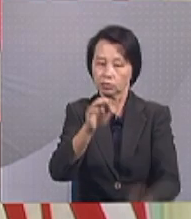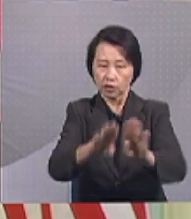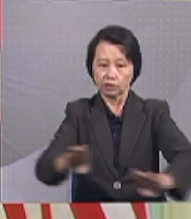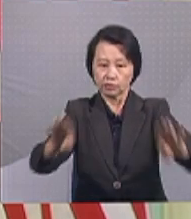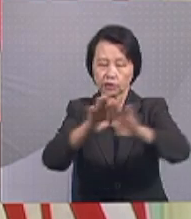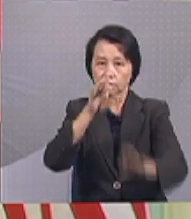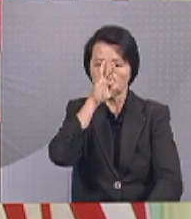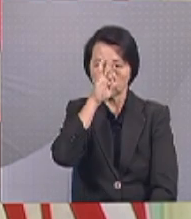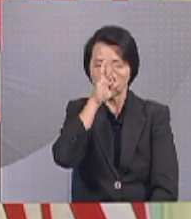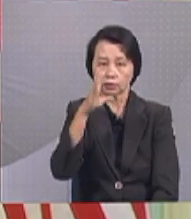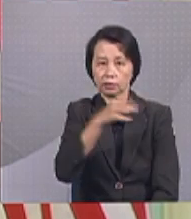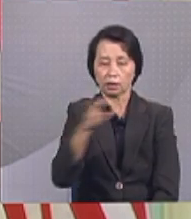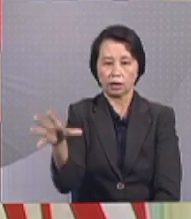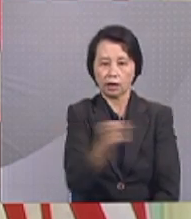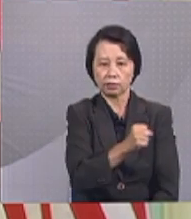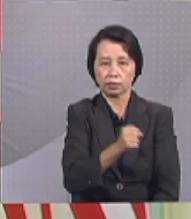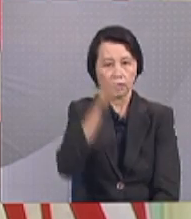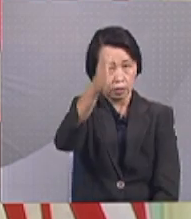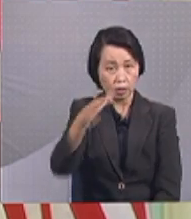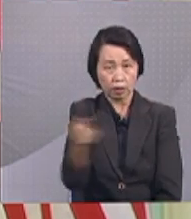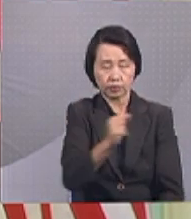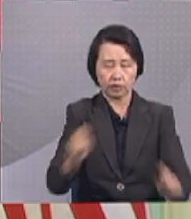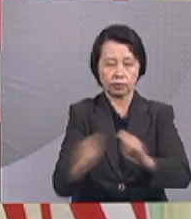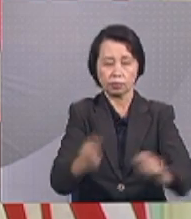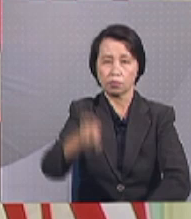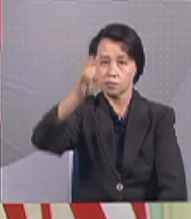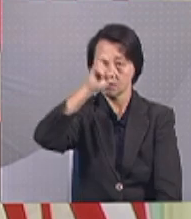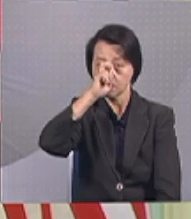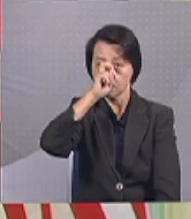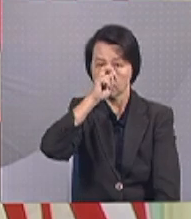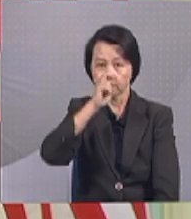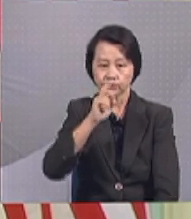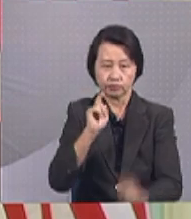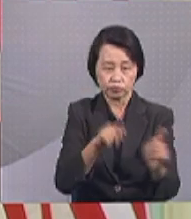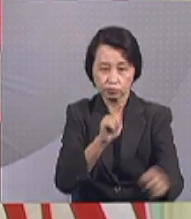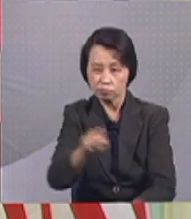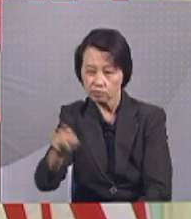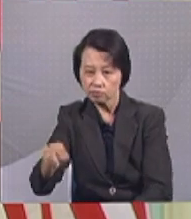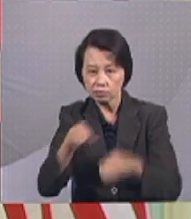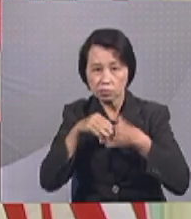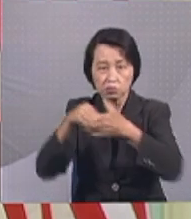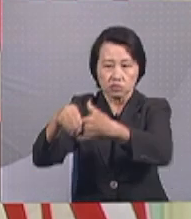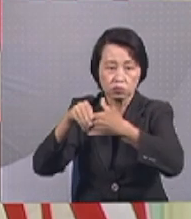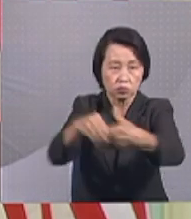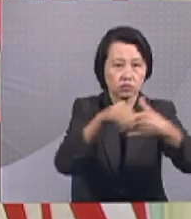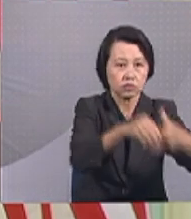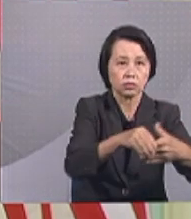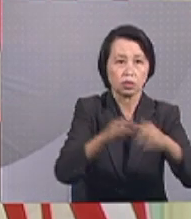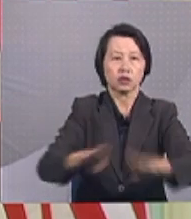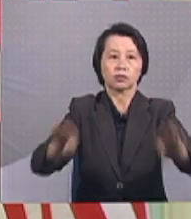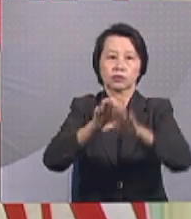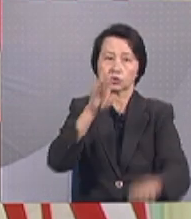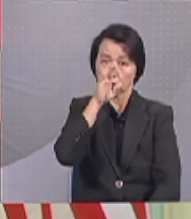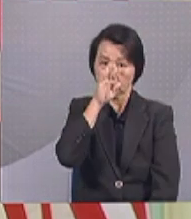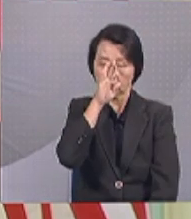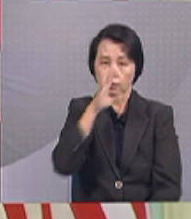palsu ini dan akan mengambil tindakan tegas terhadap mereka yang menyebarkan berita palsu. Jadi oleh